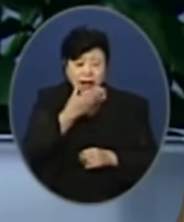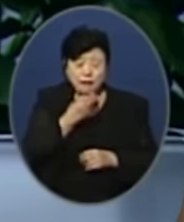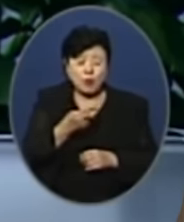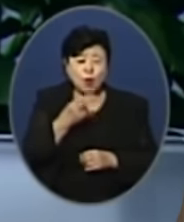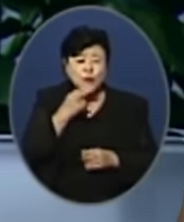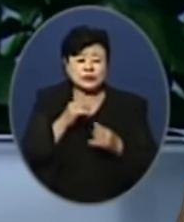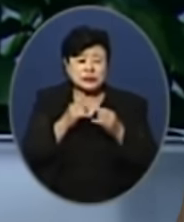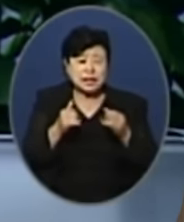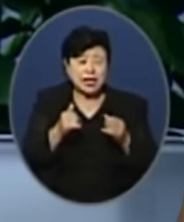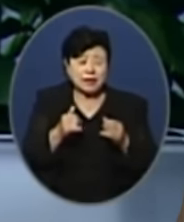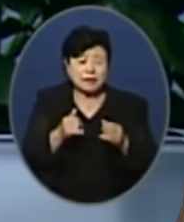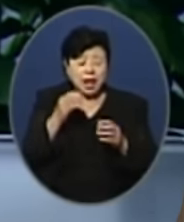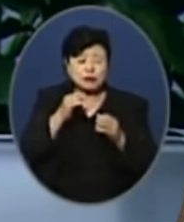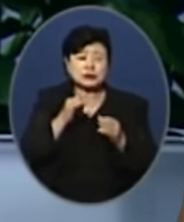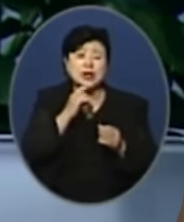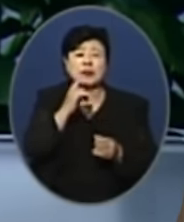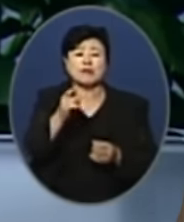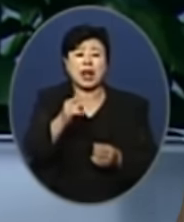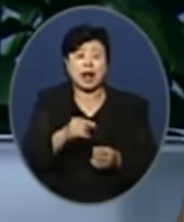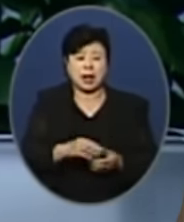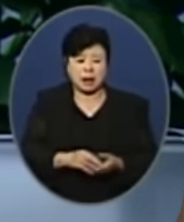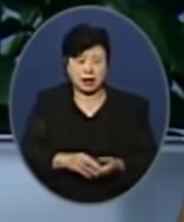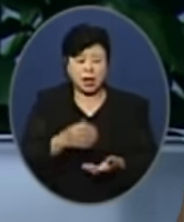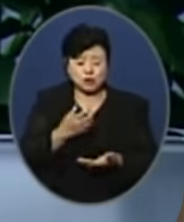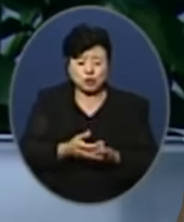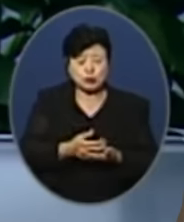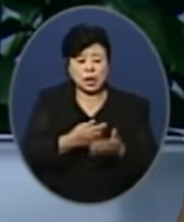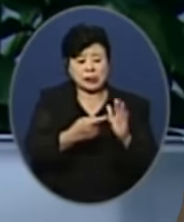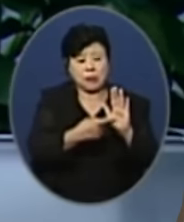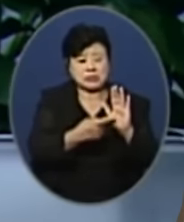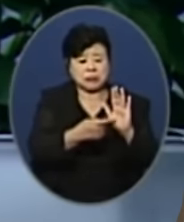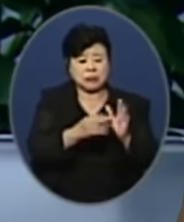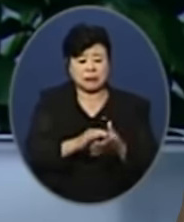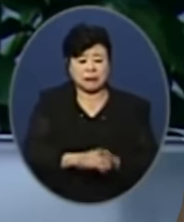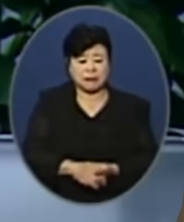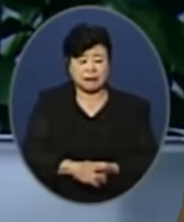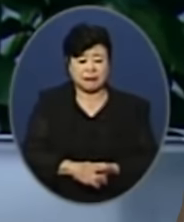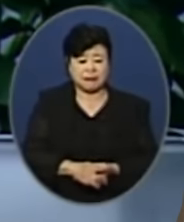행복한 민족이 한국 민족이라고 논문에 나와 있어요.